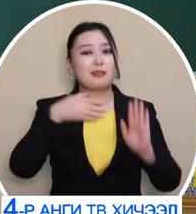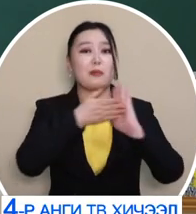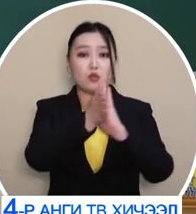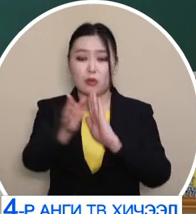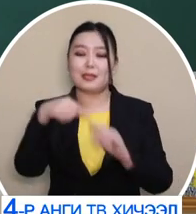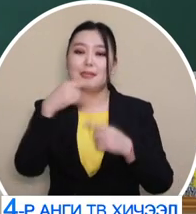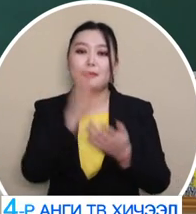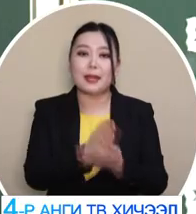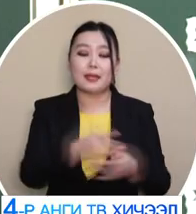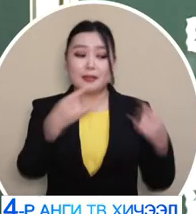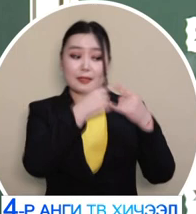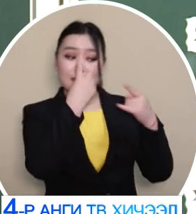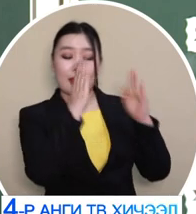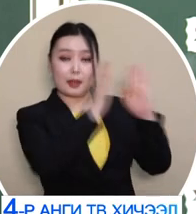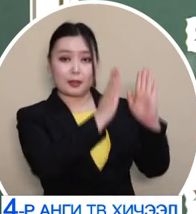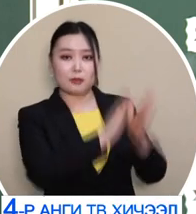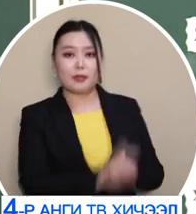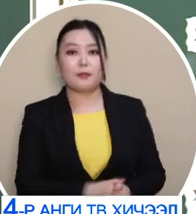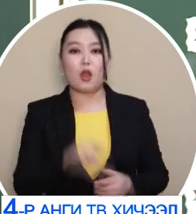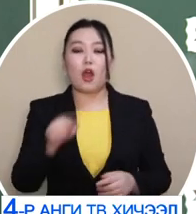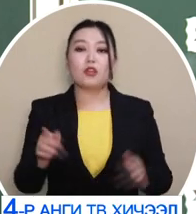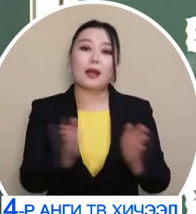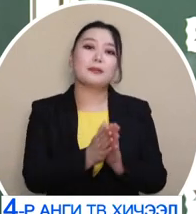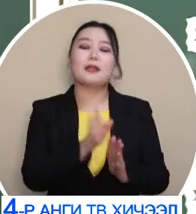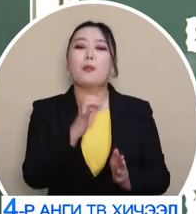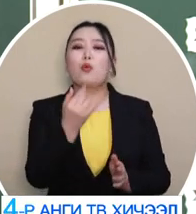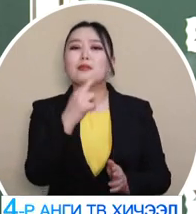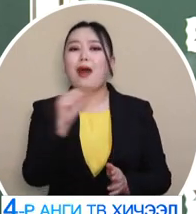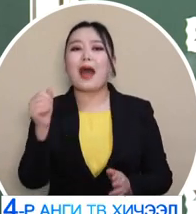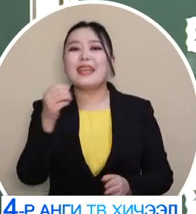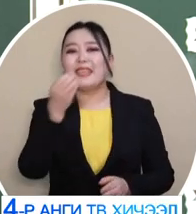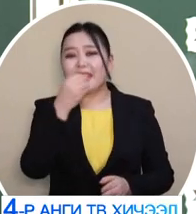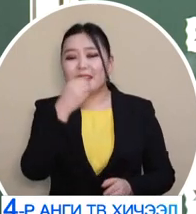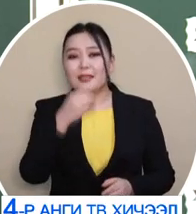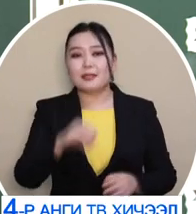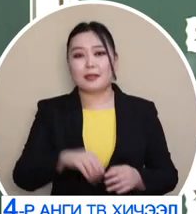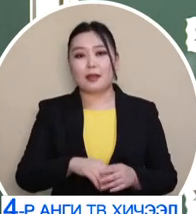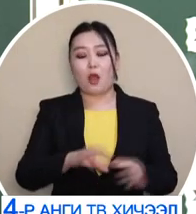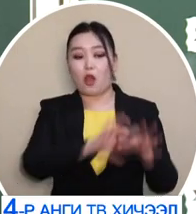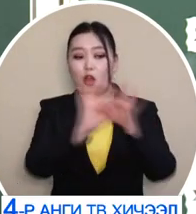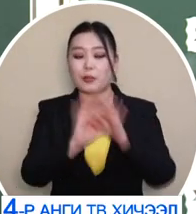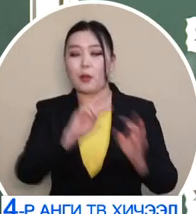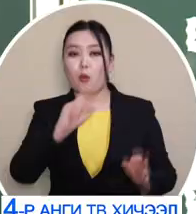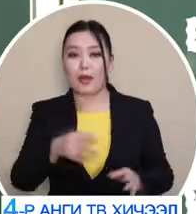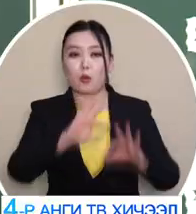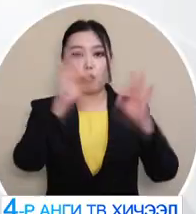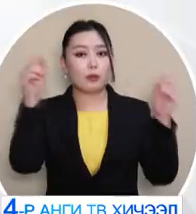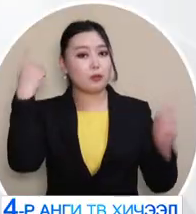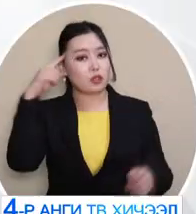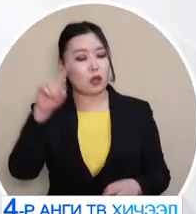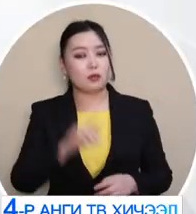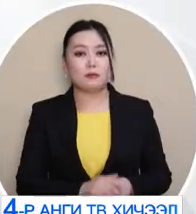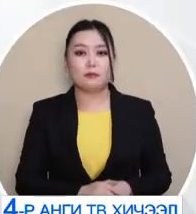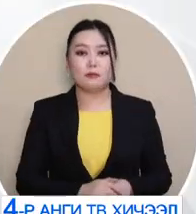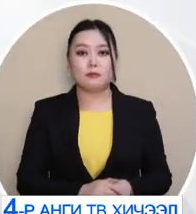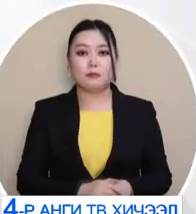дамжуулан хэлсэн байна. За, дэлгэцэнд анхаарлаа хандуулъя. Одоо хамтдаа будаа идэх гэсэн холбоогоорөө өгүүлбэр зохиоё. За,